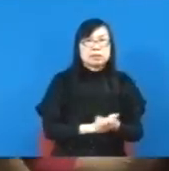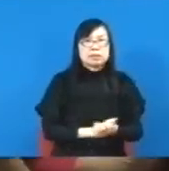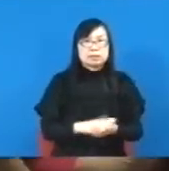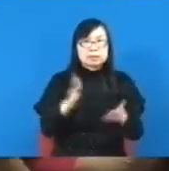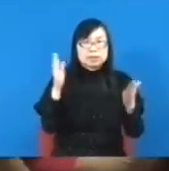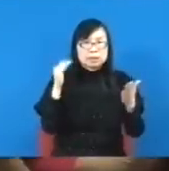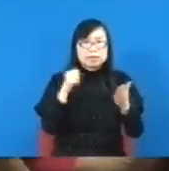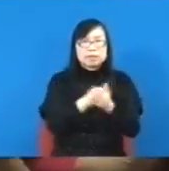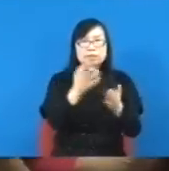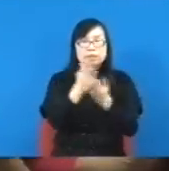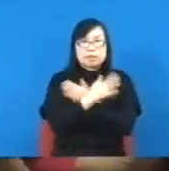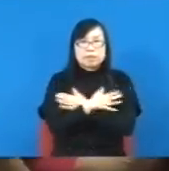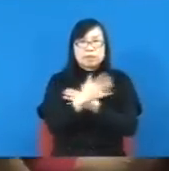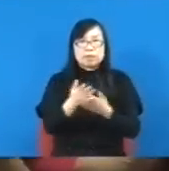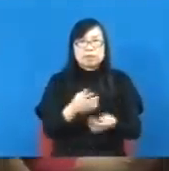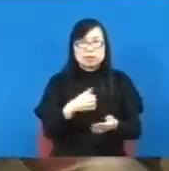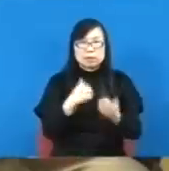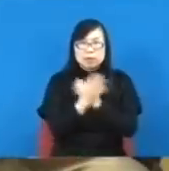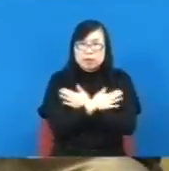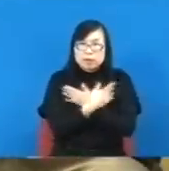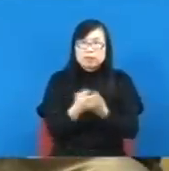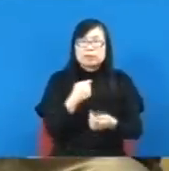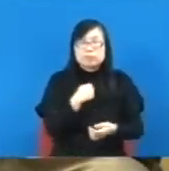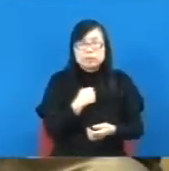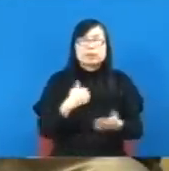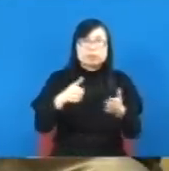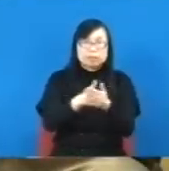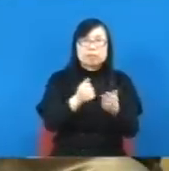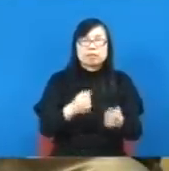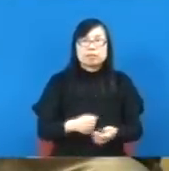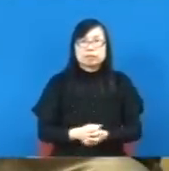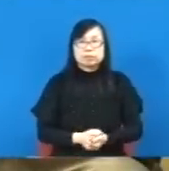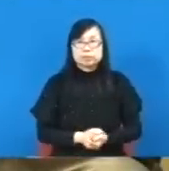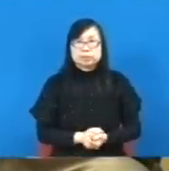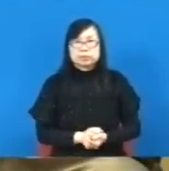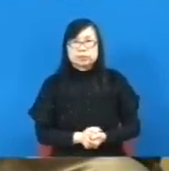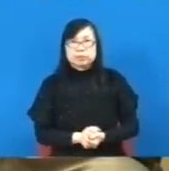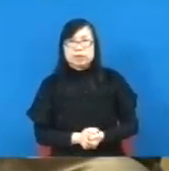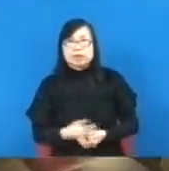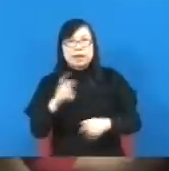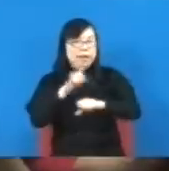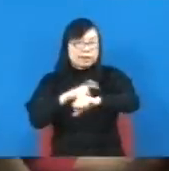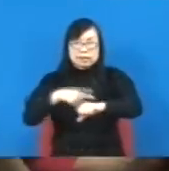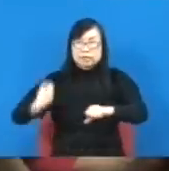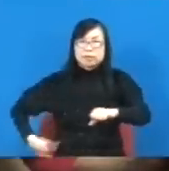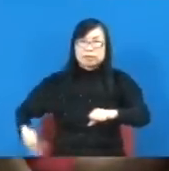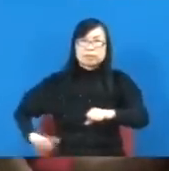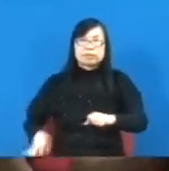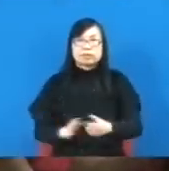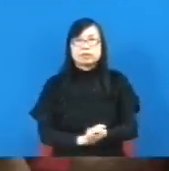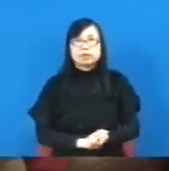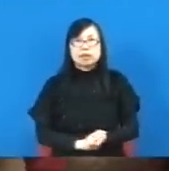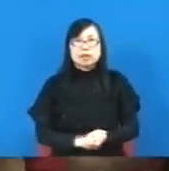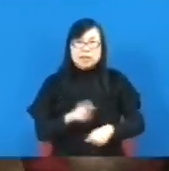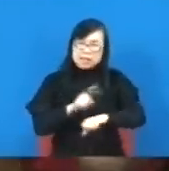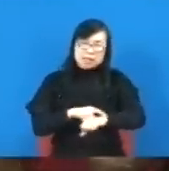咋？你愛唔愛我先？我你愛我俾我打咯，咁得喎，或者嘥時間啦。好啦，唔經